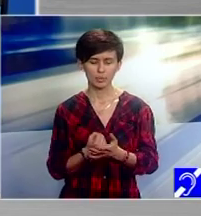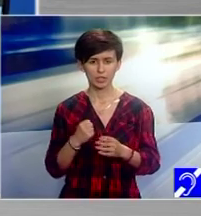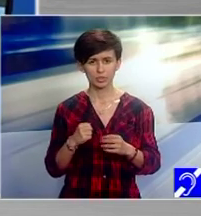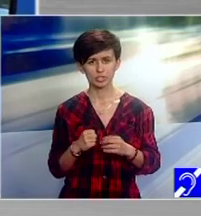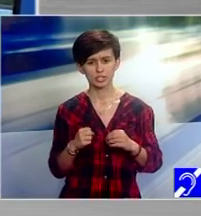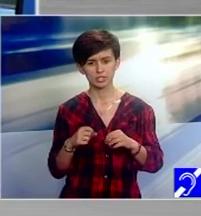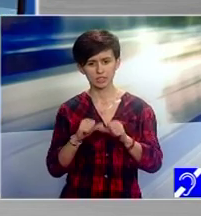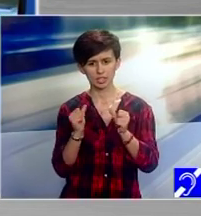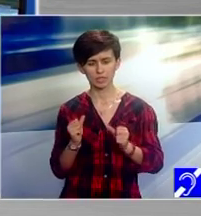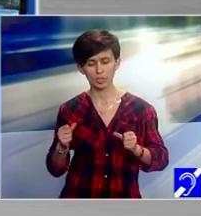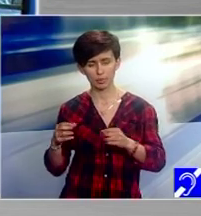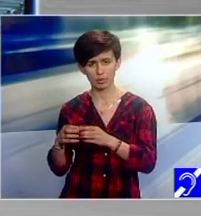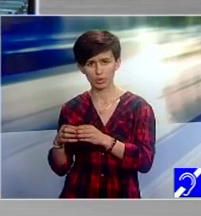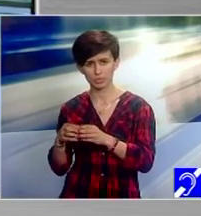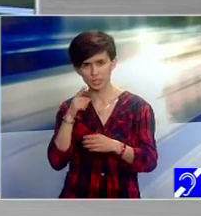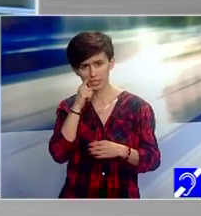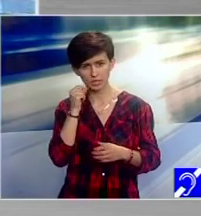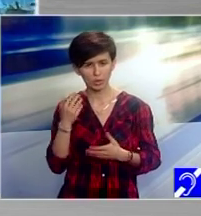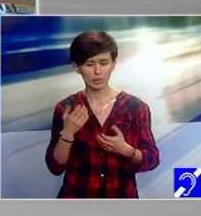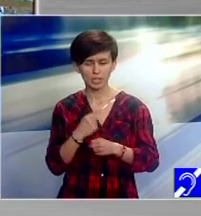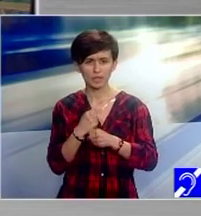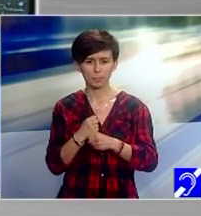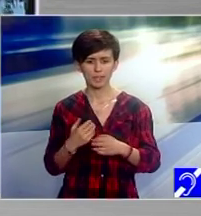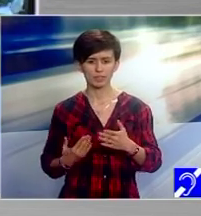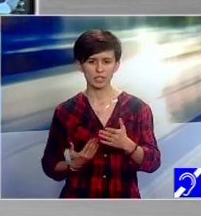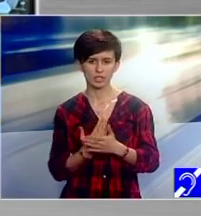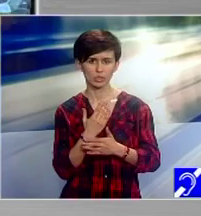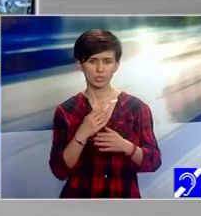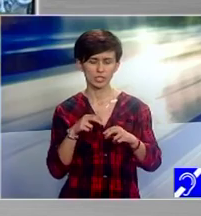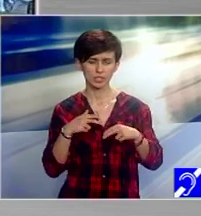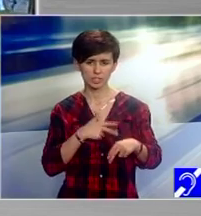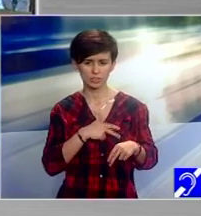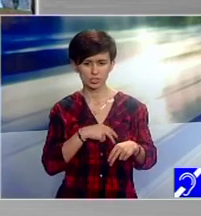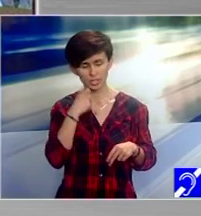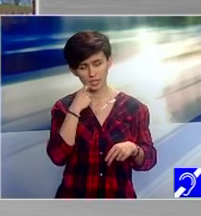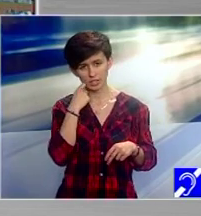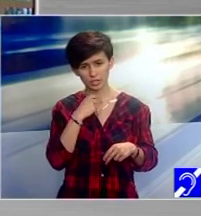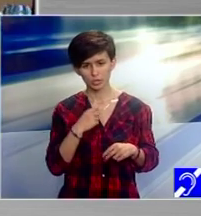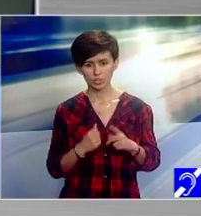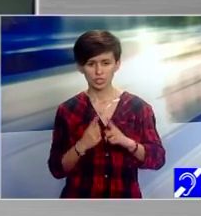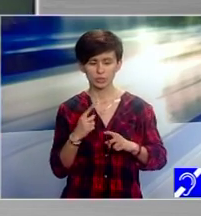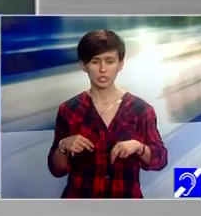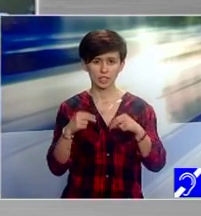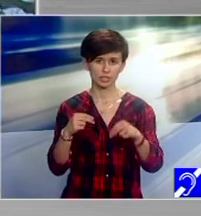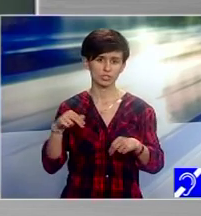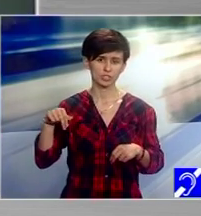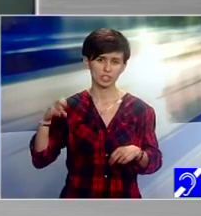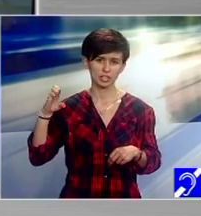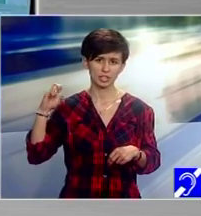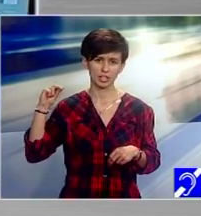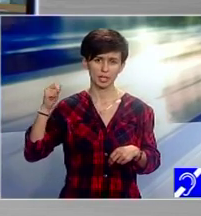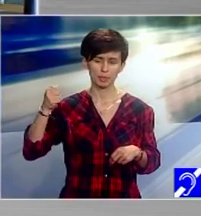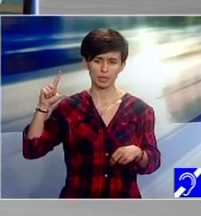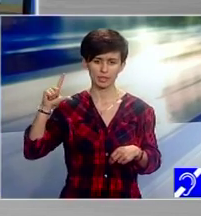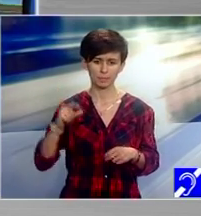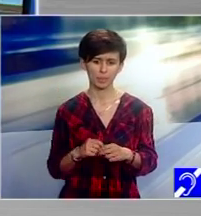o comunitate de oameni care fac inovație socială în Cluj-Napoca și nu numai, iată, unele ecouri ajung până în Nepal. Comunitatea care face inovație